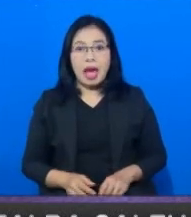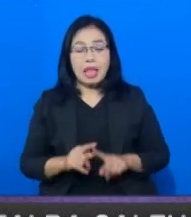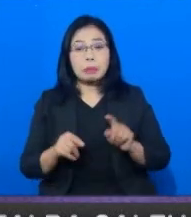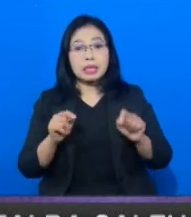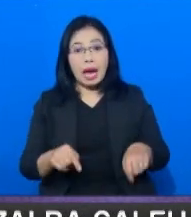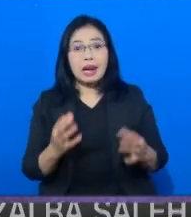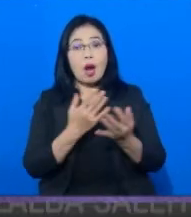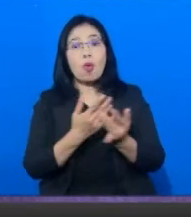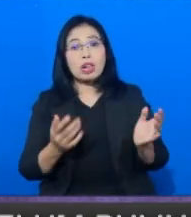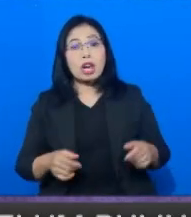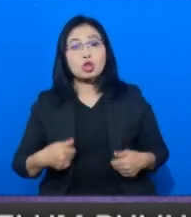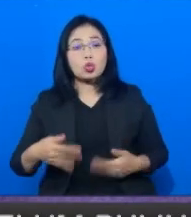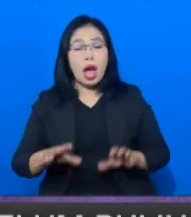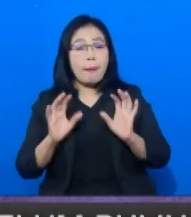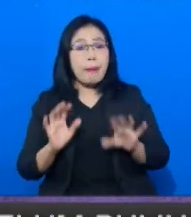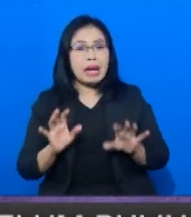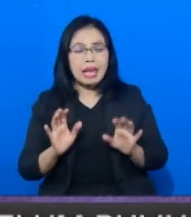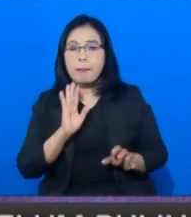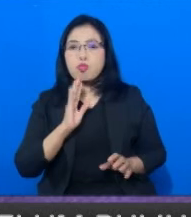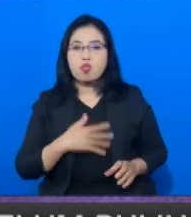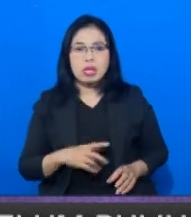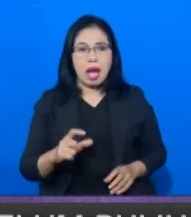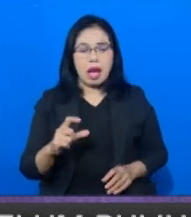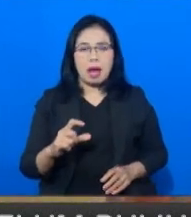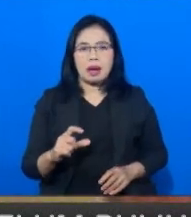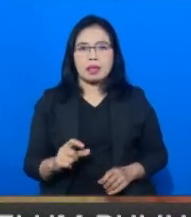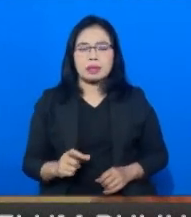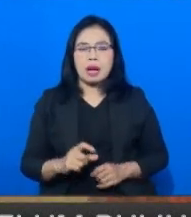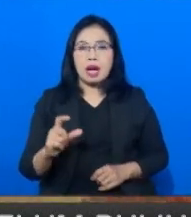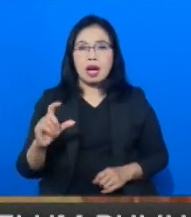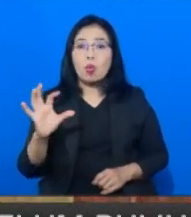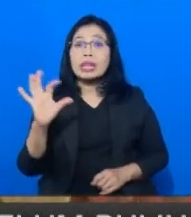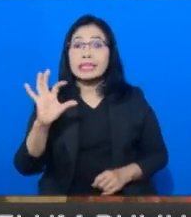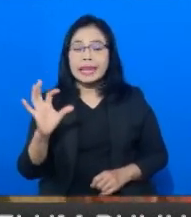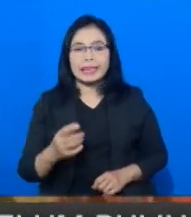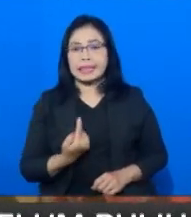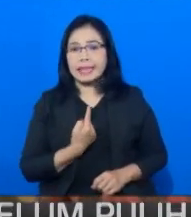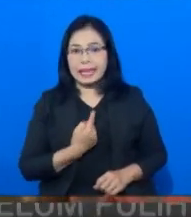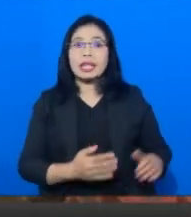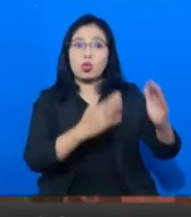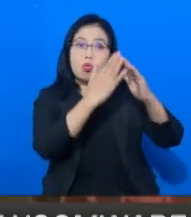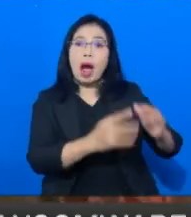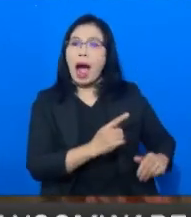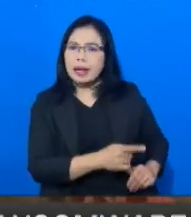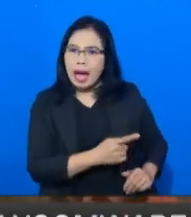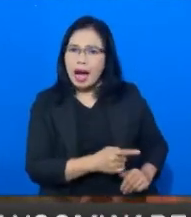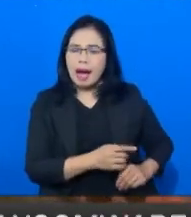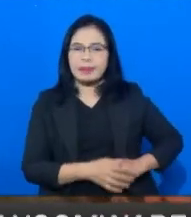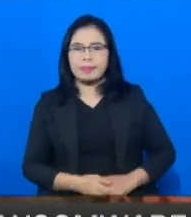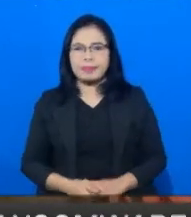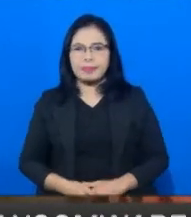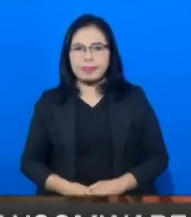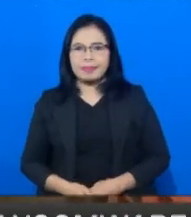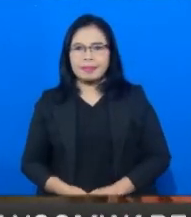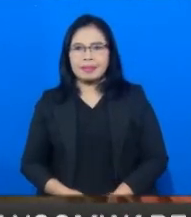ngambilnya di kelurahan. Akhirnya nggak pada buang air di sini. Mulai ditinggalkannya kamar mandi umum karena